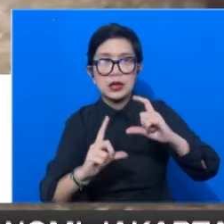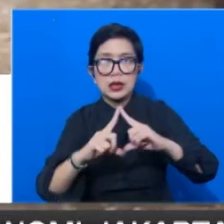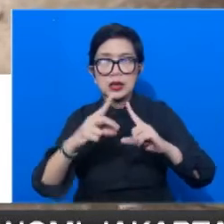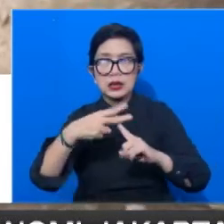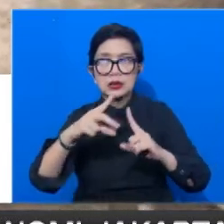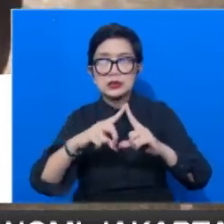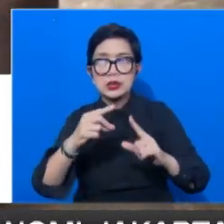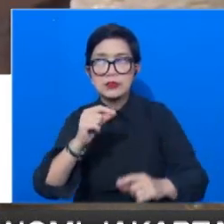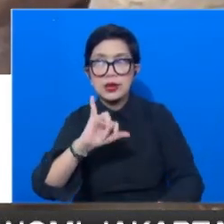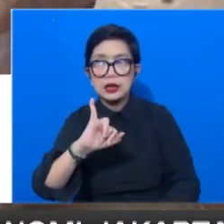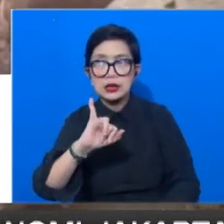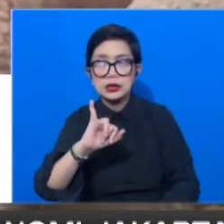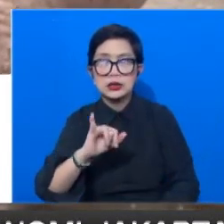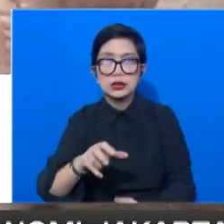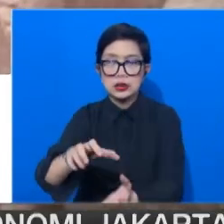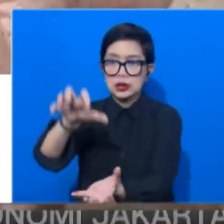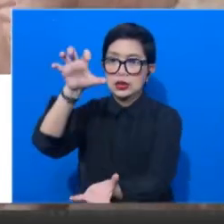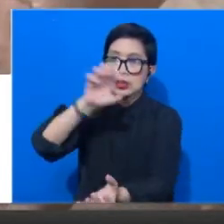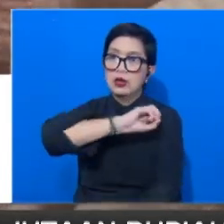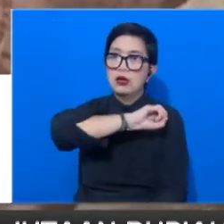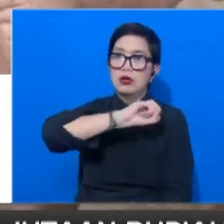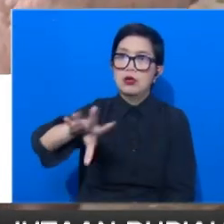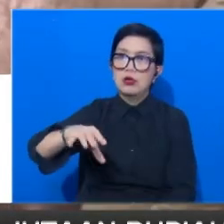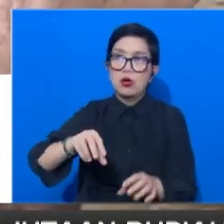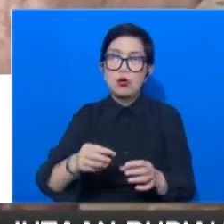memberi makan kuda Nil dengan botol plastik.